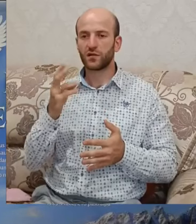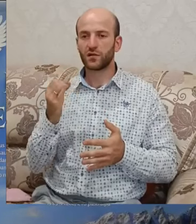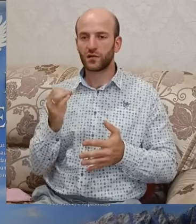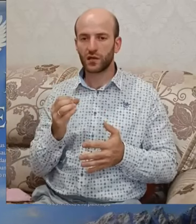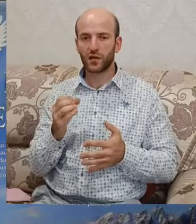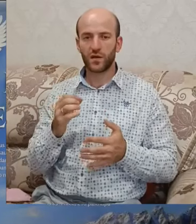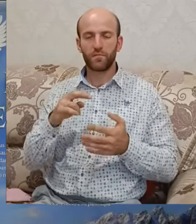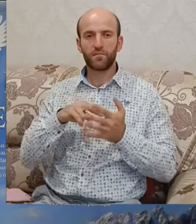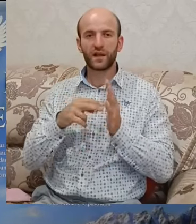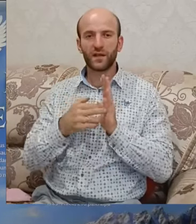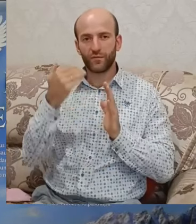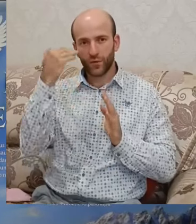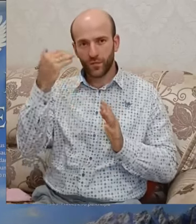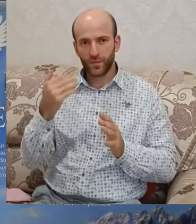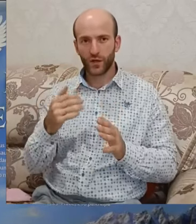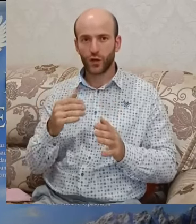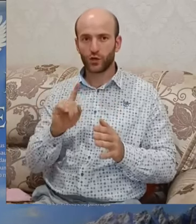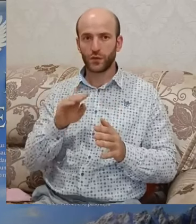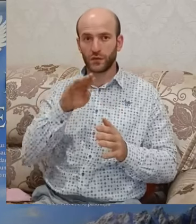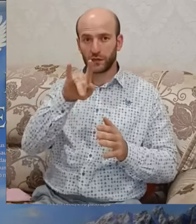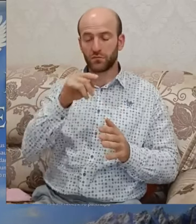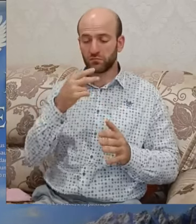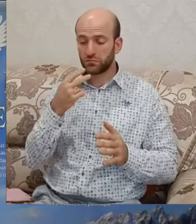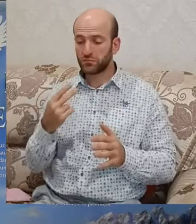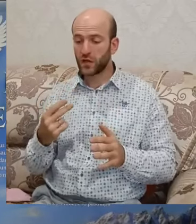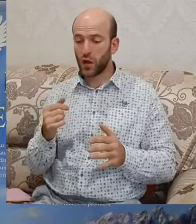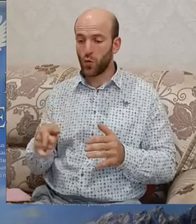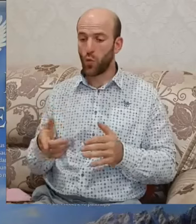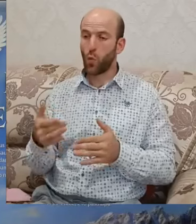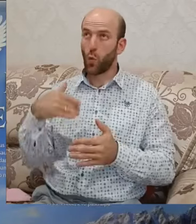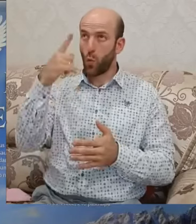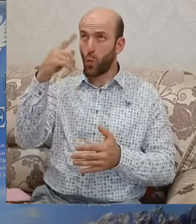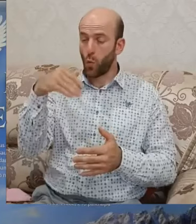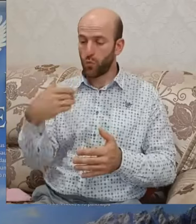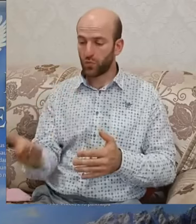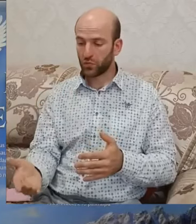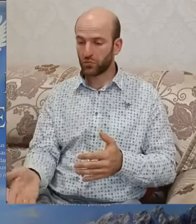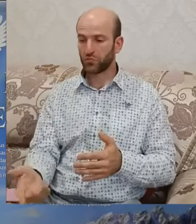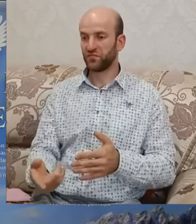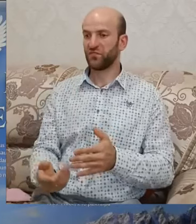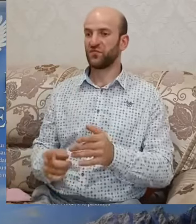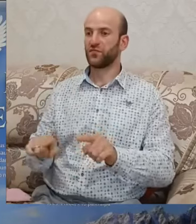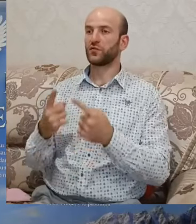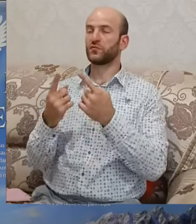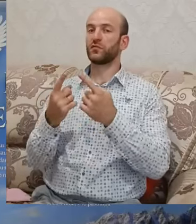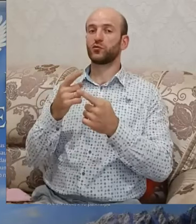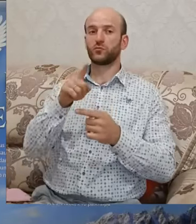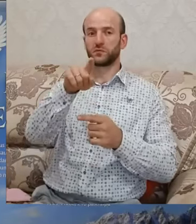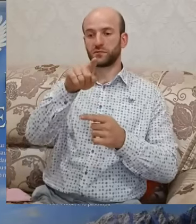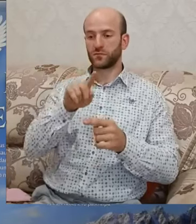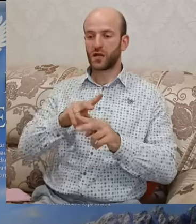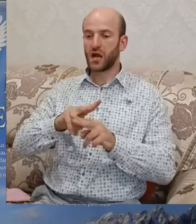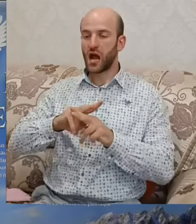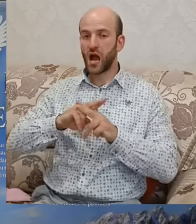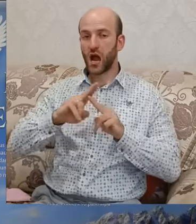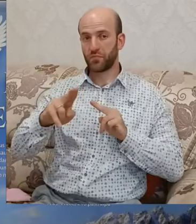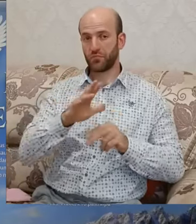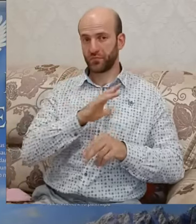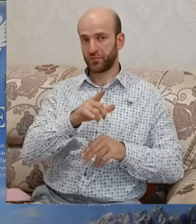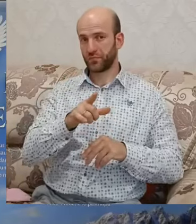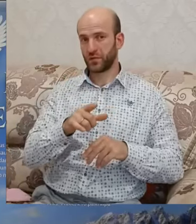patį. Чтоб мы имели то же самое, kuris krito į žemę. Которое пало в землю. Та пати. То же самое.